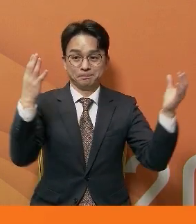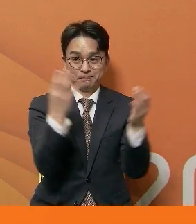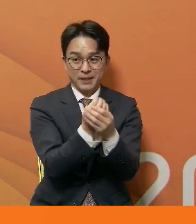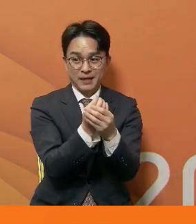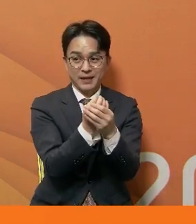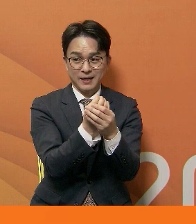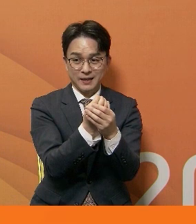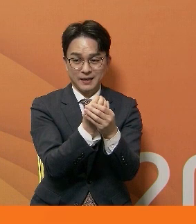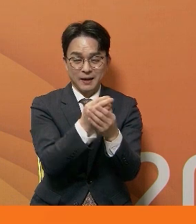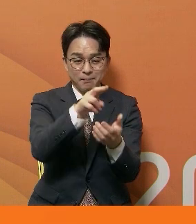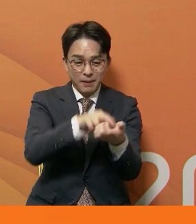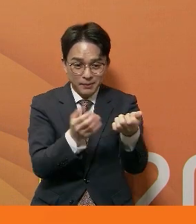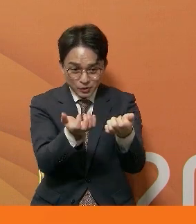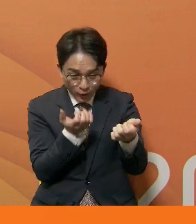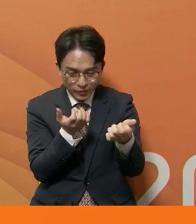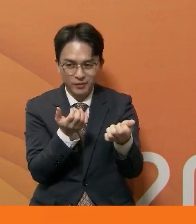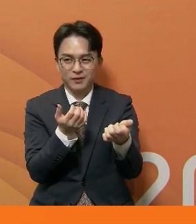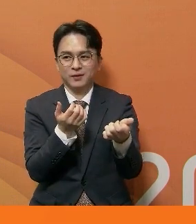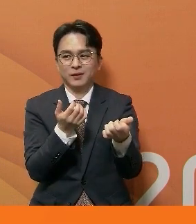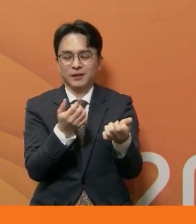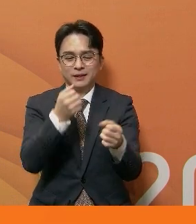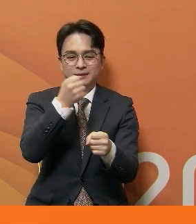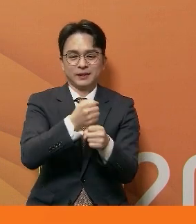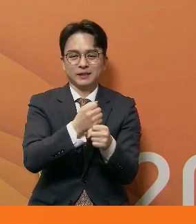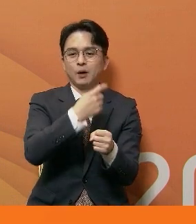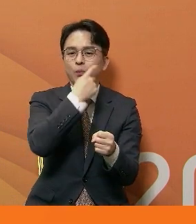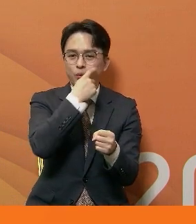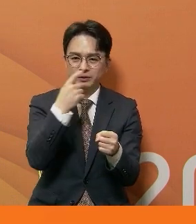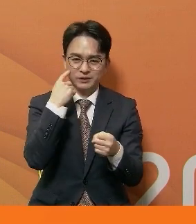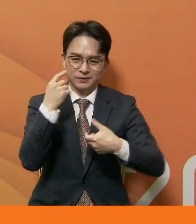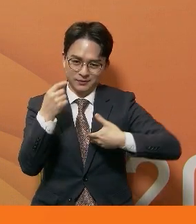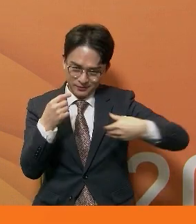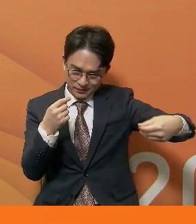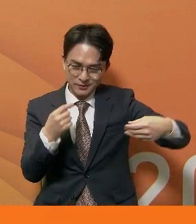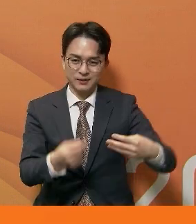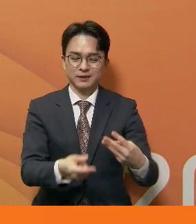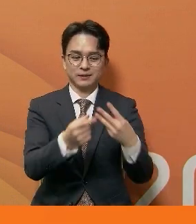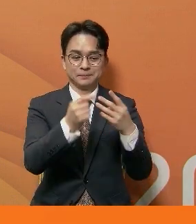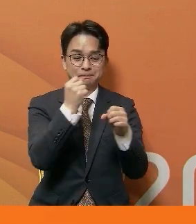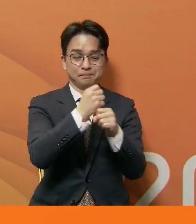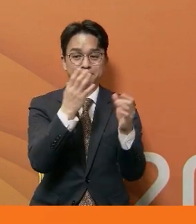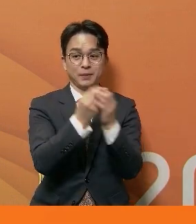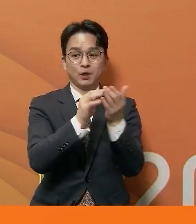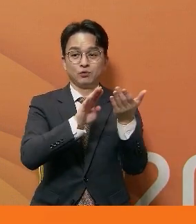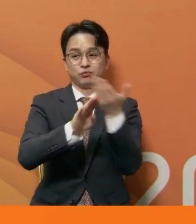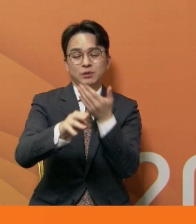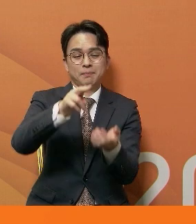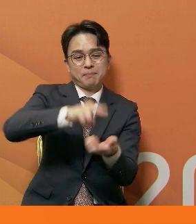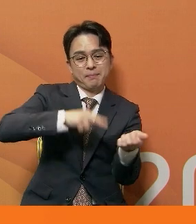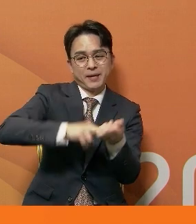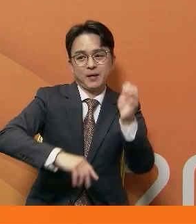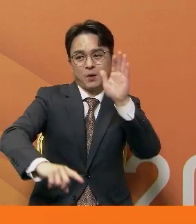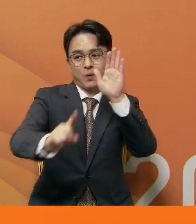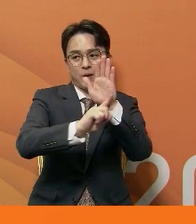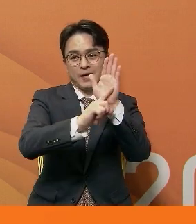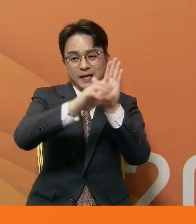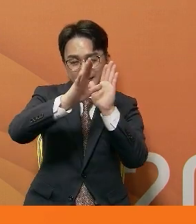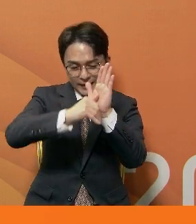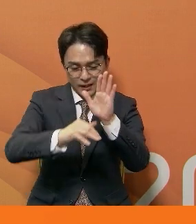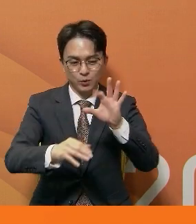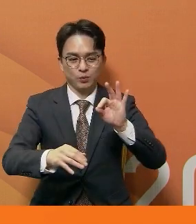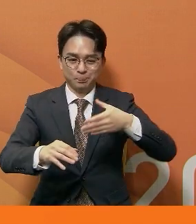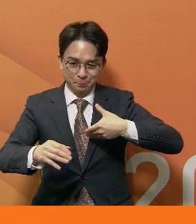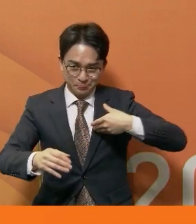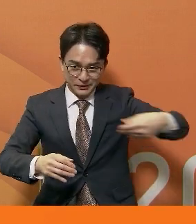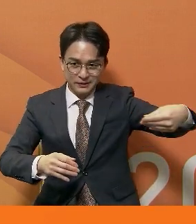단계에 있는 상태에서 신청을 하실 수 있는 제작보증상품 그리고 제작이 완성된 뒤에 유통 마케팅 단계에서